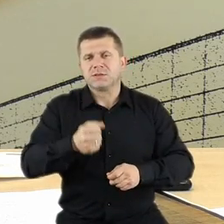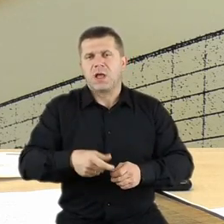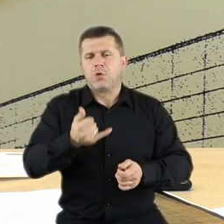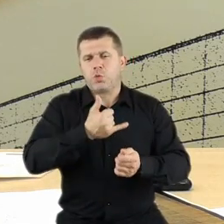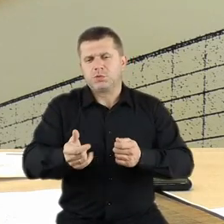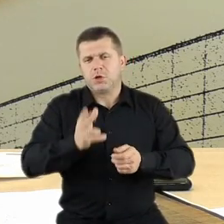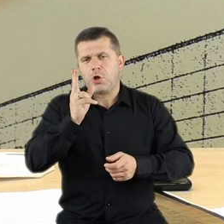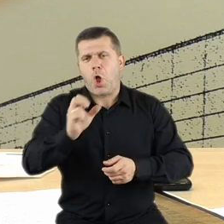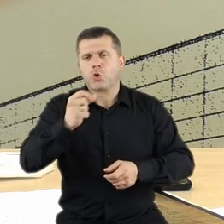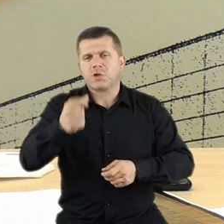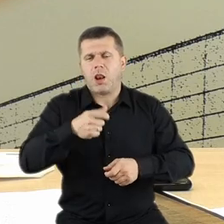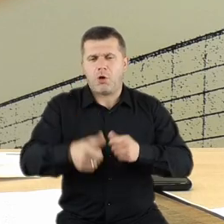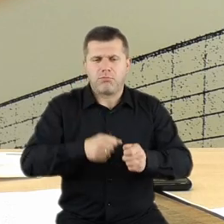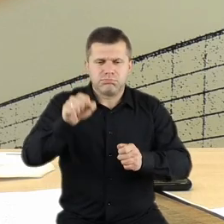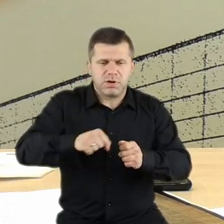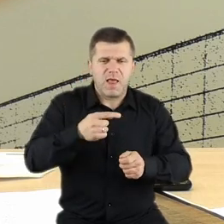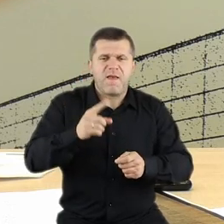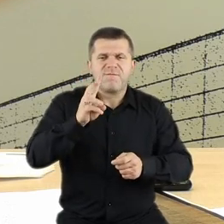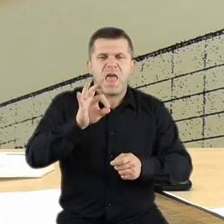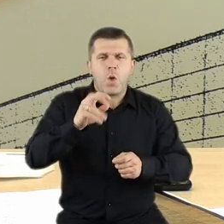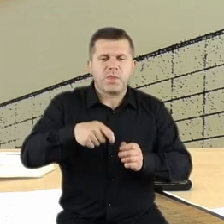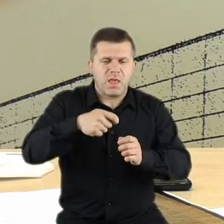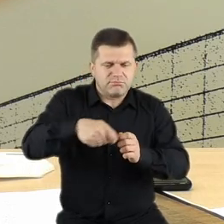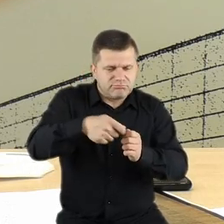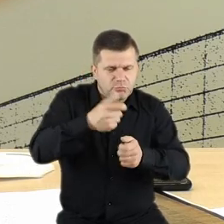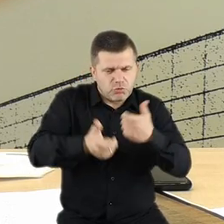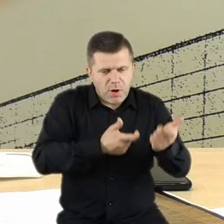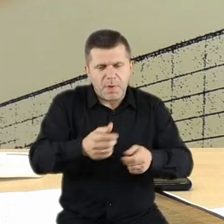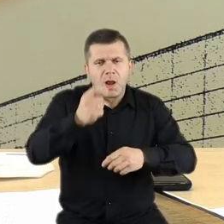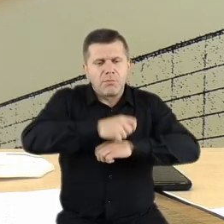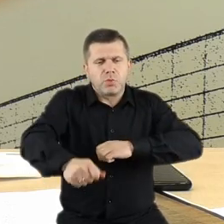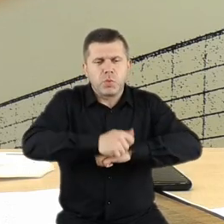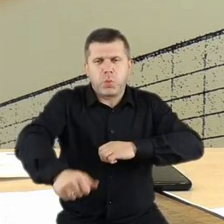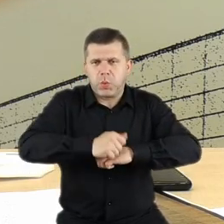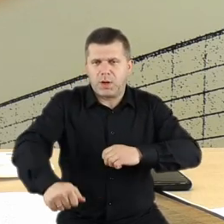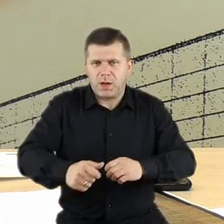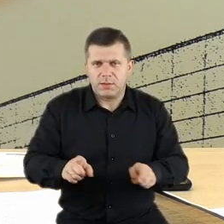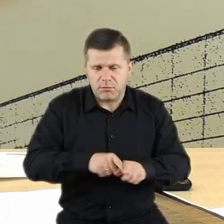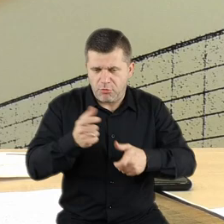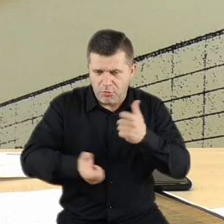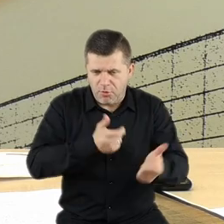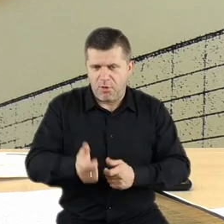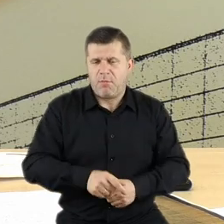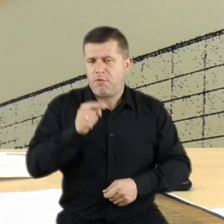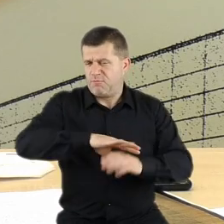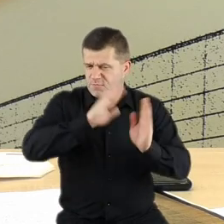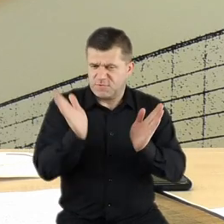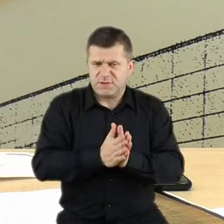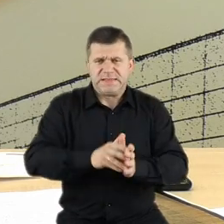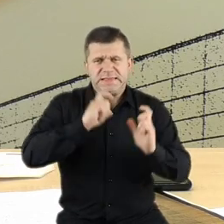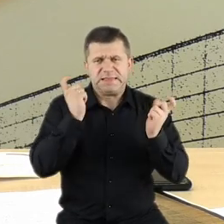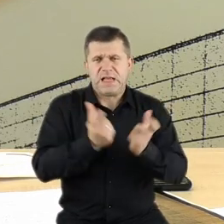kołowrotku albo wełna w życiu mcoo darły pióra z przetaka No i to to co się całe życie